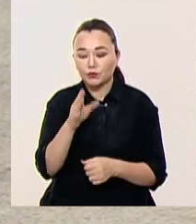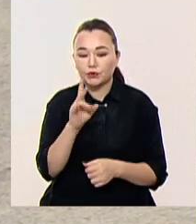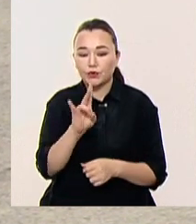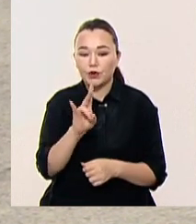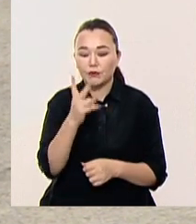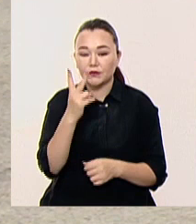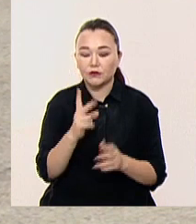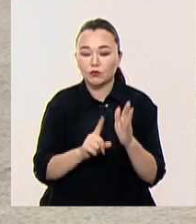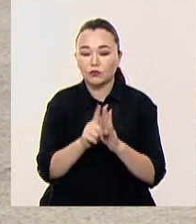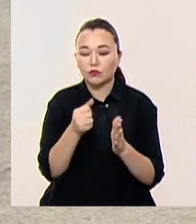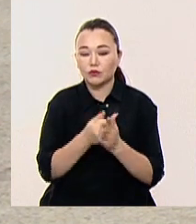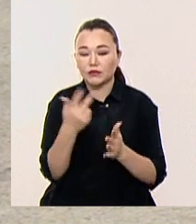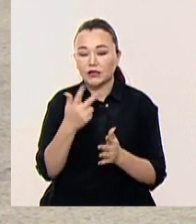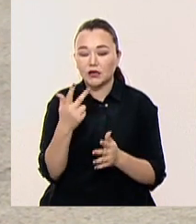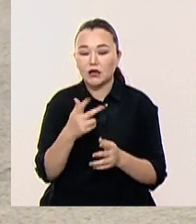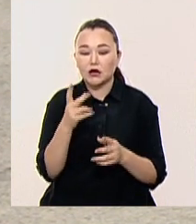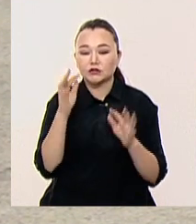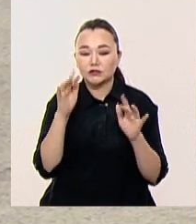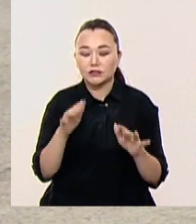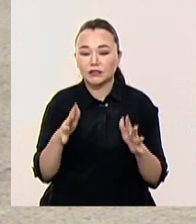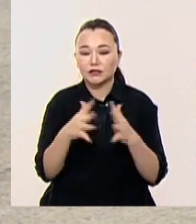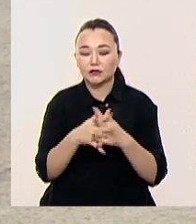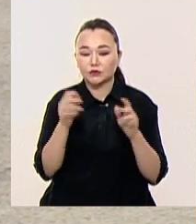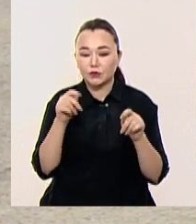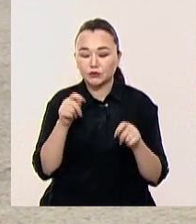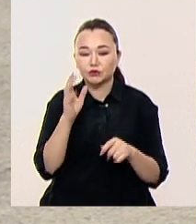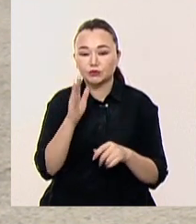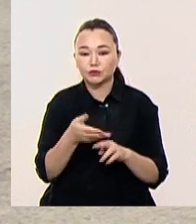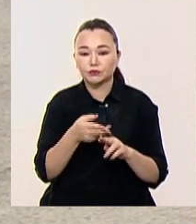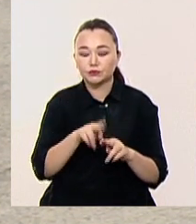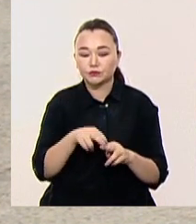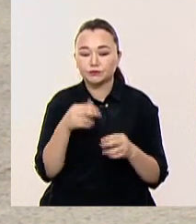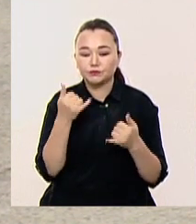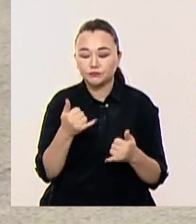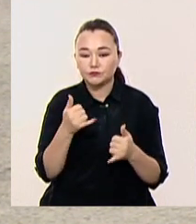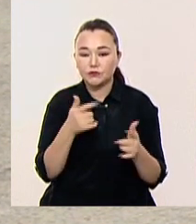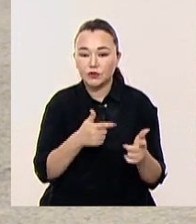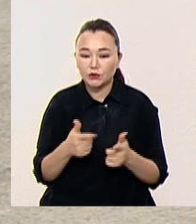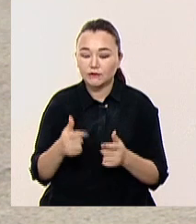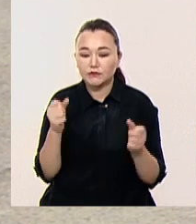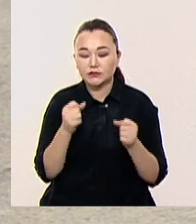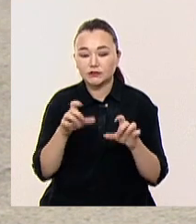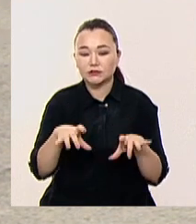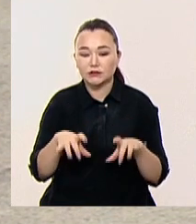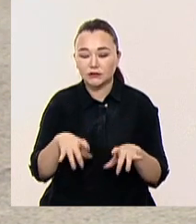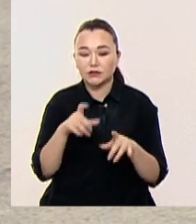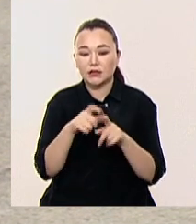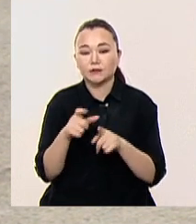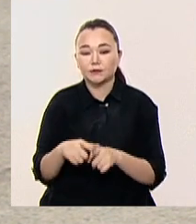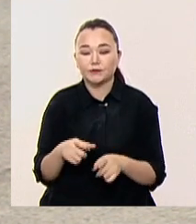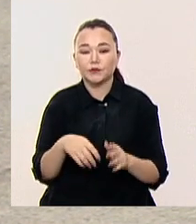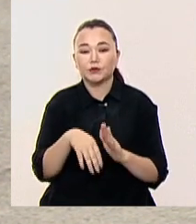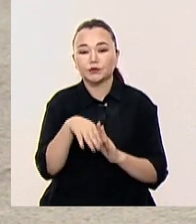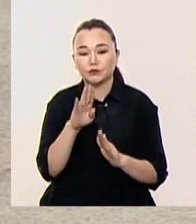қарашаның 2-сінен 3-іне қараған түні қар аралас жаңбыр жауы мүмкін. Сондықтан қазірден қамданып қысқы доңғалақты қамдап алған жөн